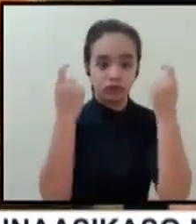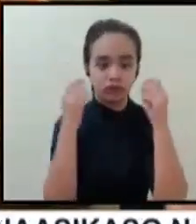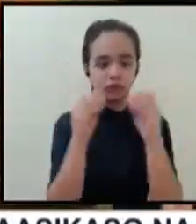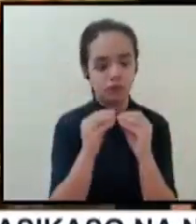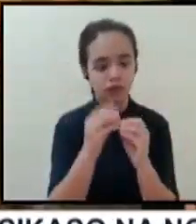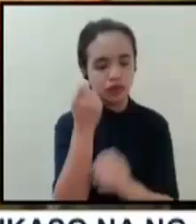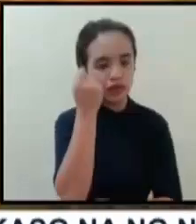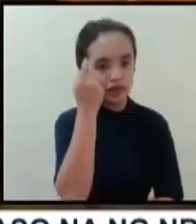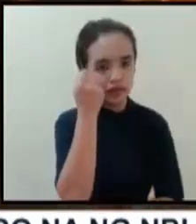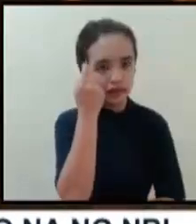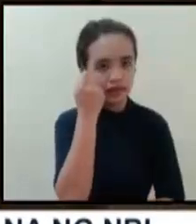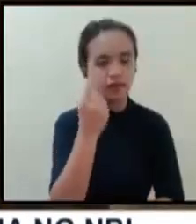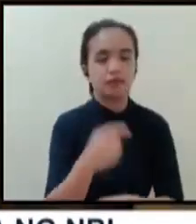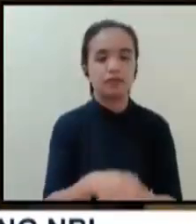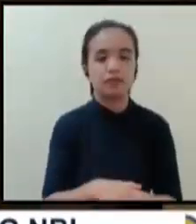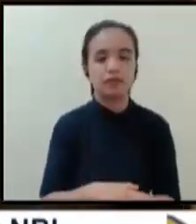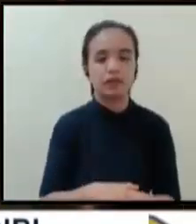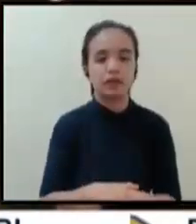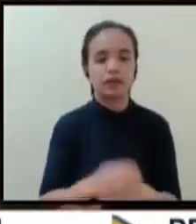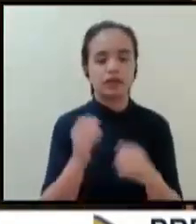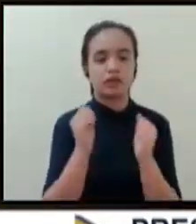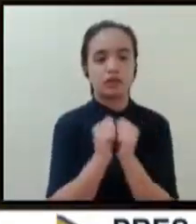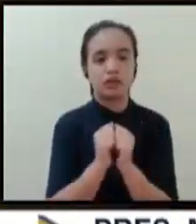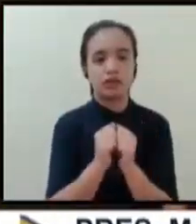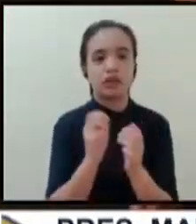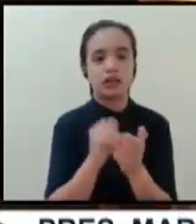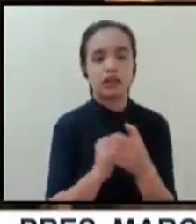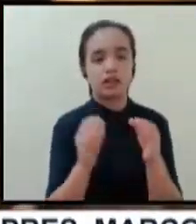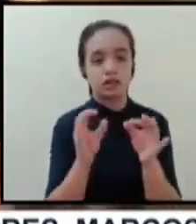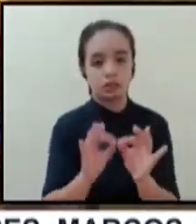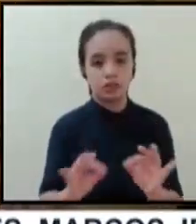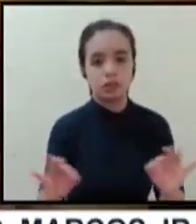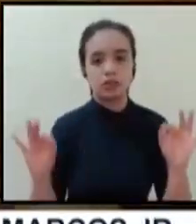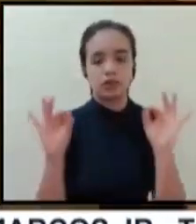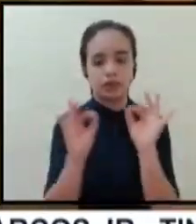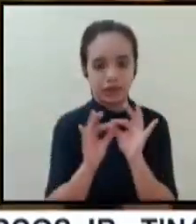of cooperation with Philippines, which is an important part in ASEAN.